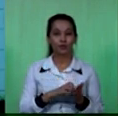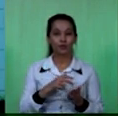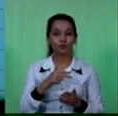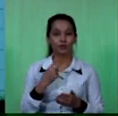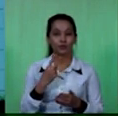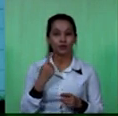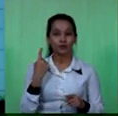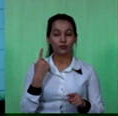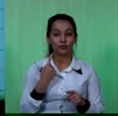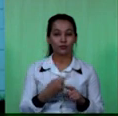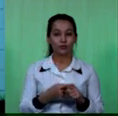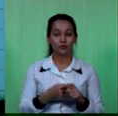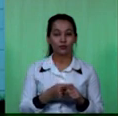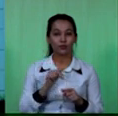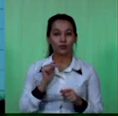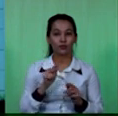3532 ga